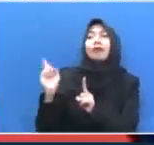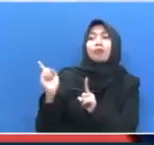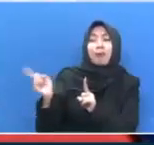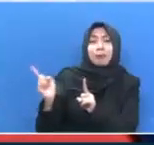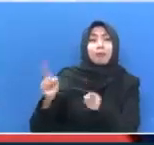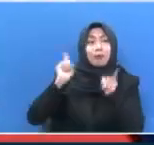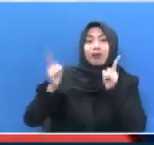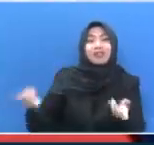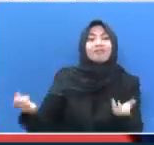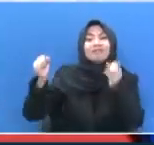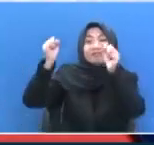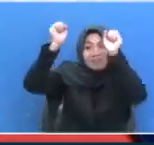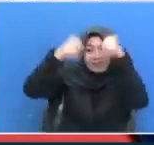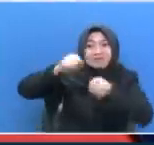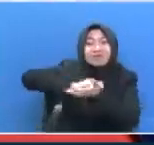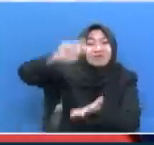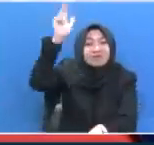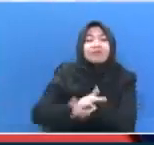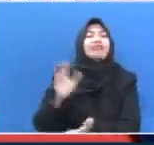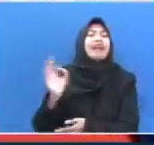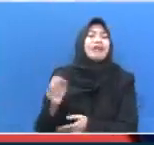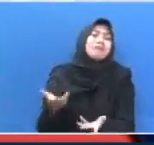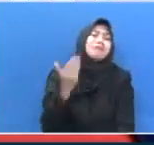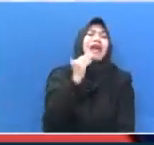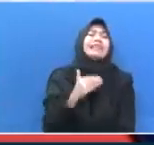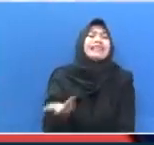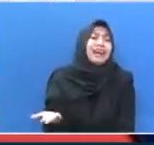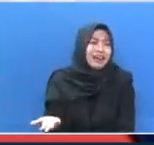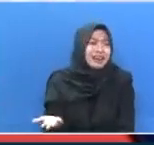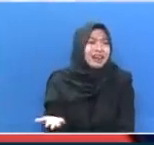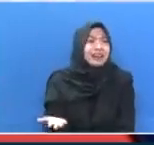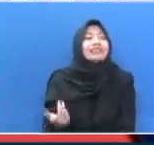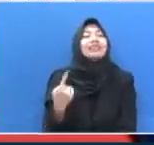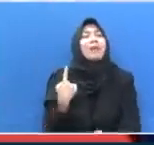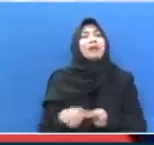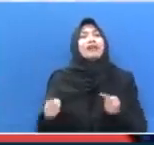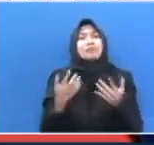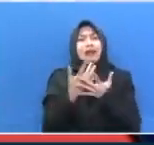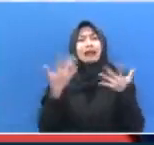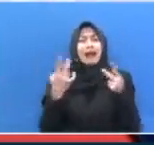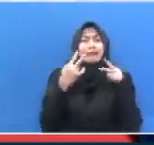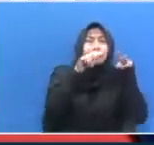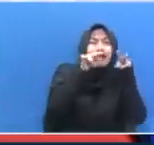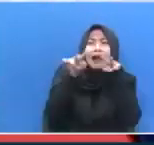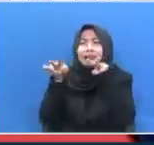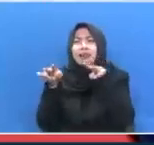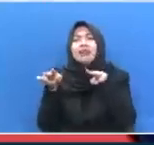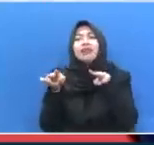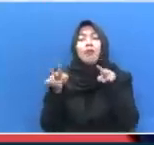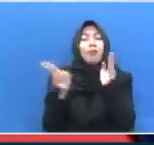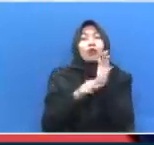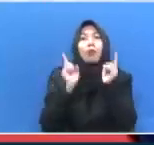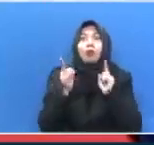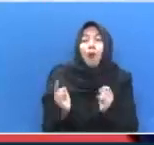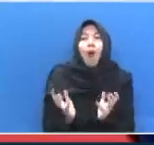di politik hal semacam ini perkara biasa cuman memang publik ini kan seakan-akan melihat persoalan politik kita